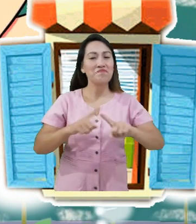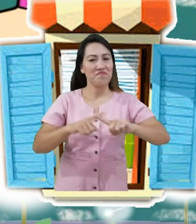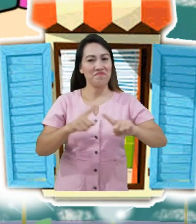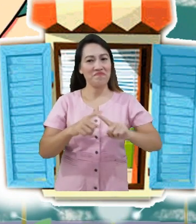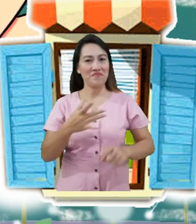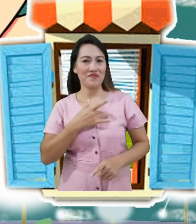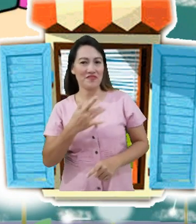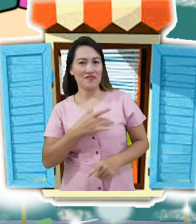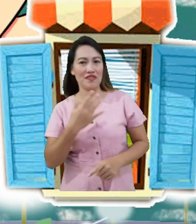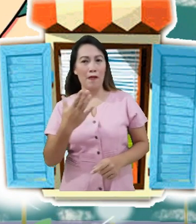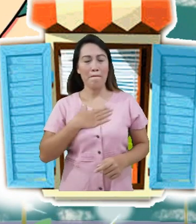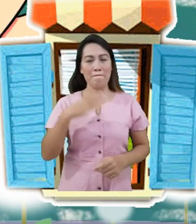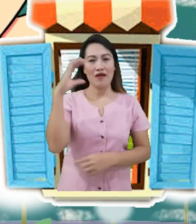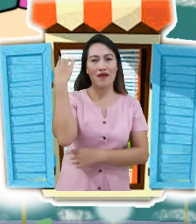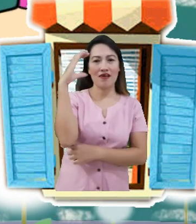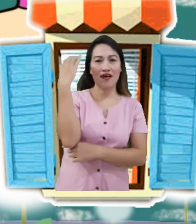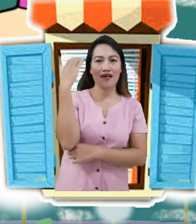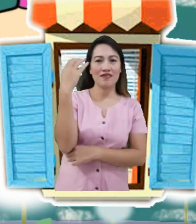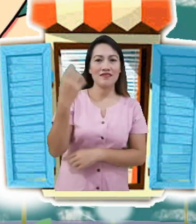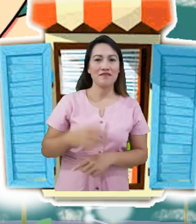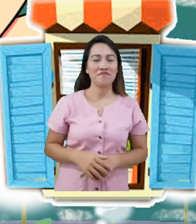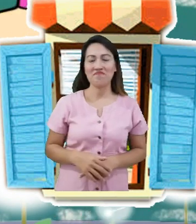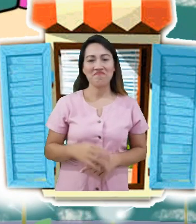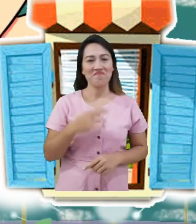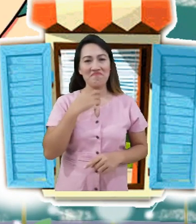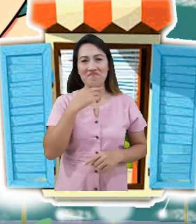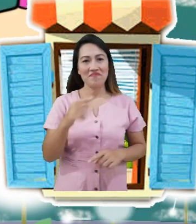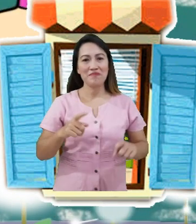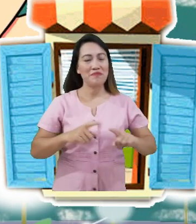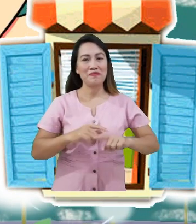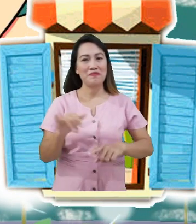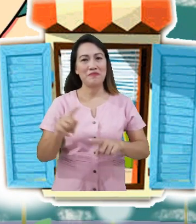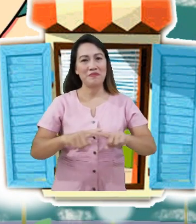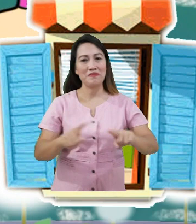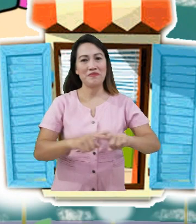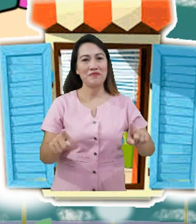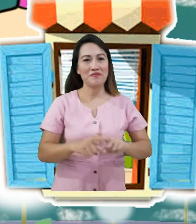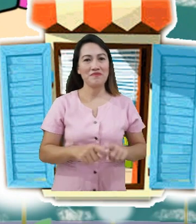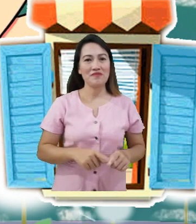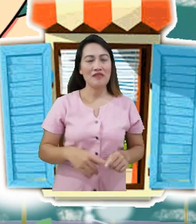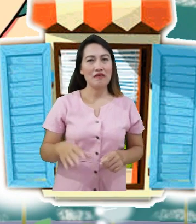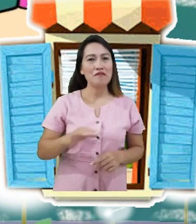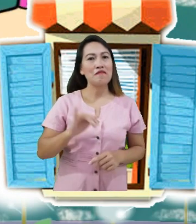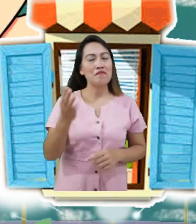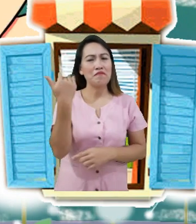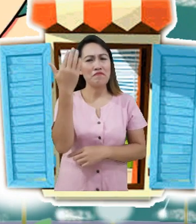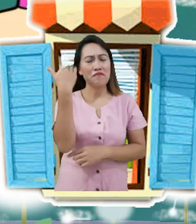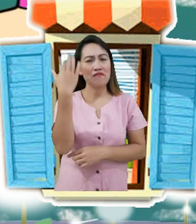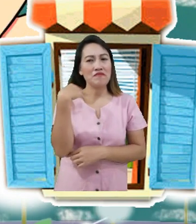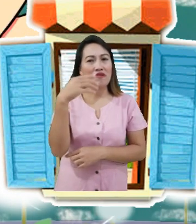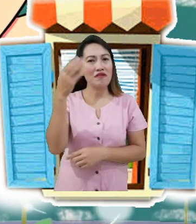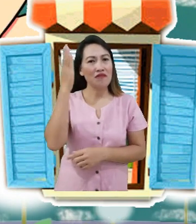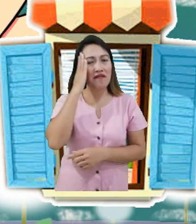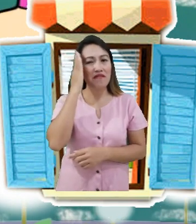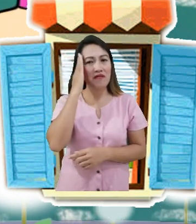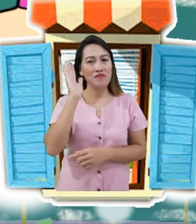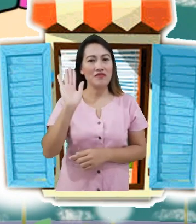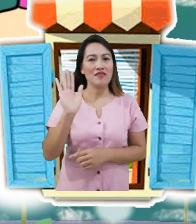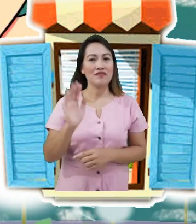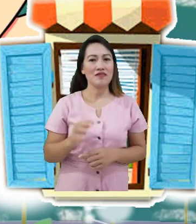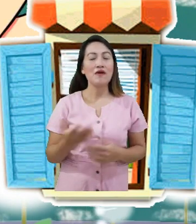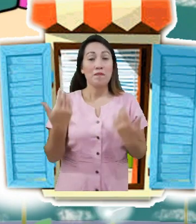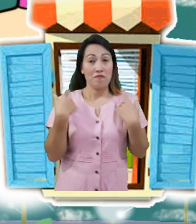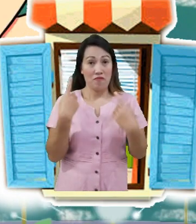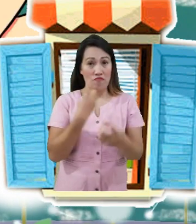aking pinsan. Hindi naman pala siya kakaiba tulad ng una kong pagkakakilala sa kanya. May kapansanan man o wala,